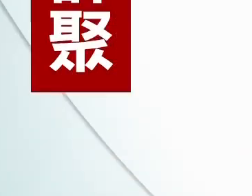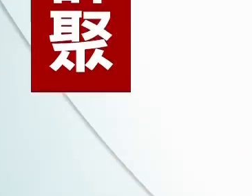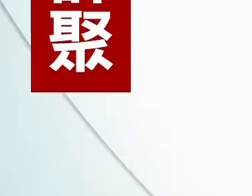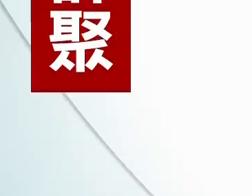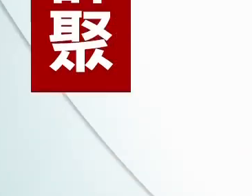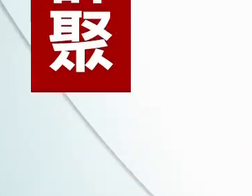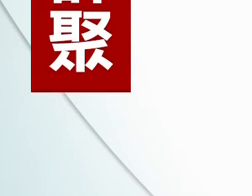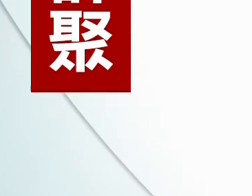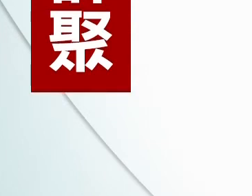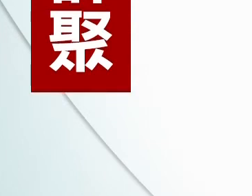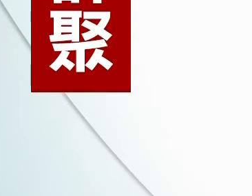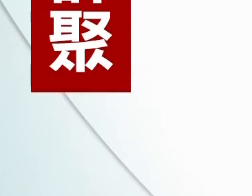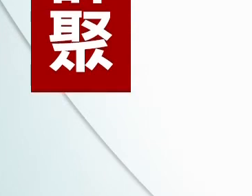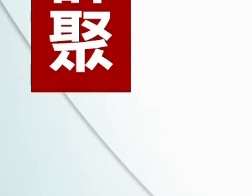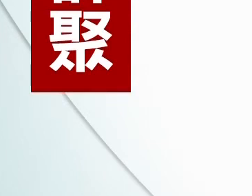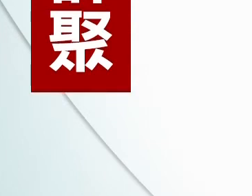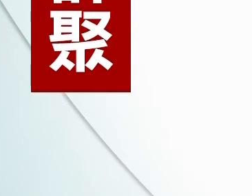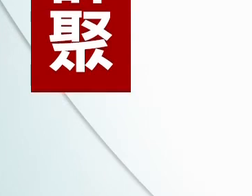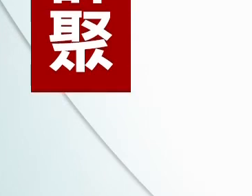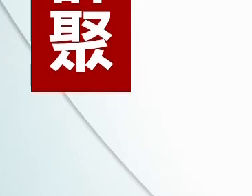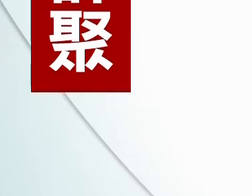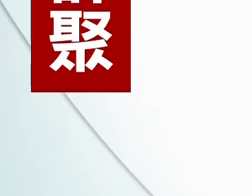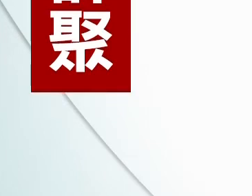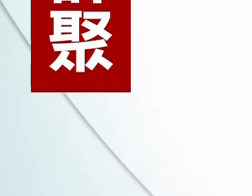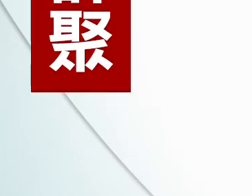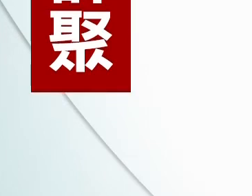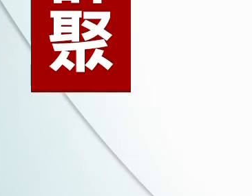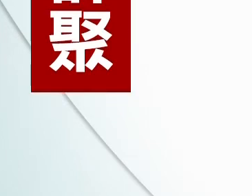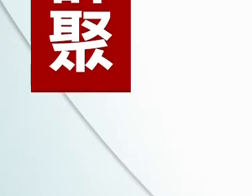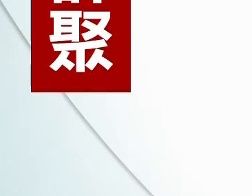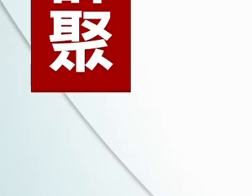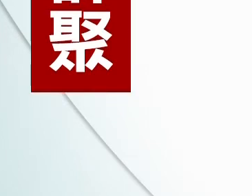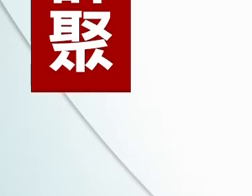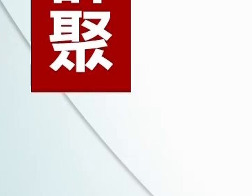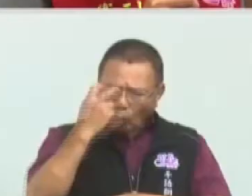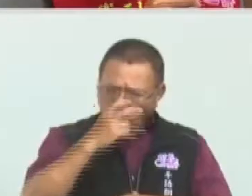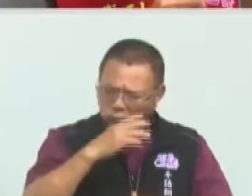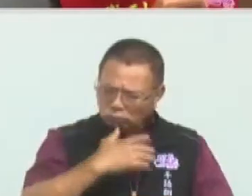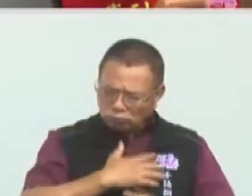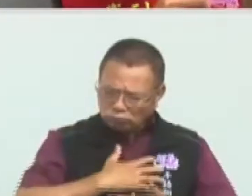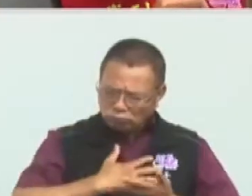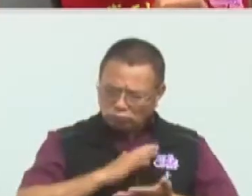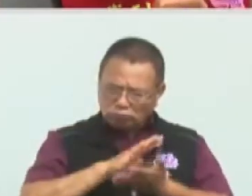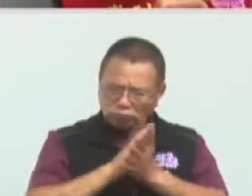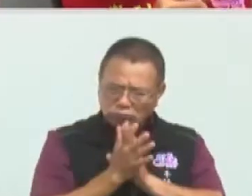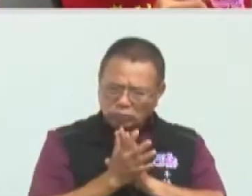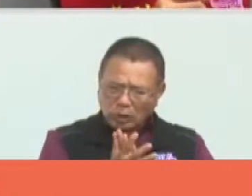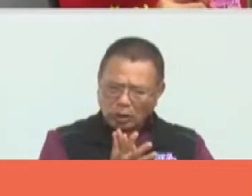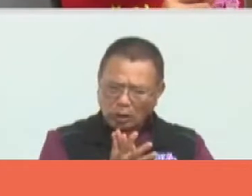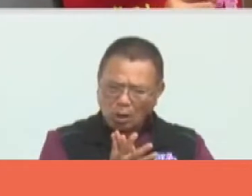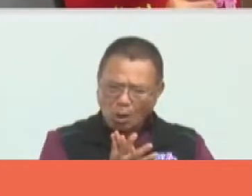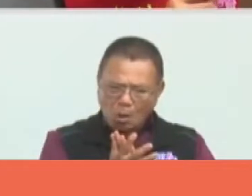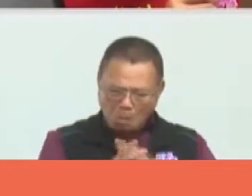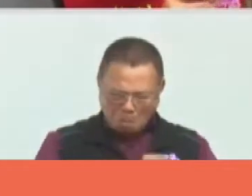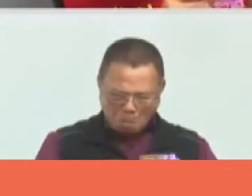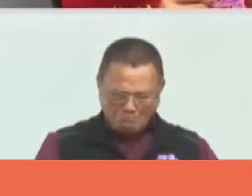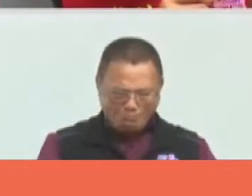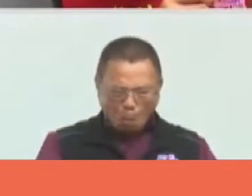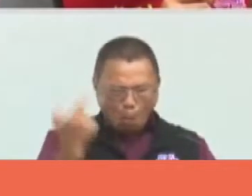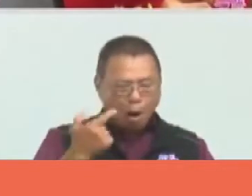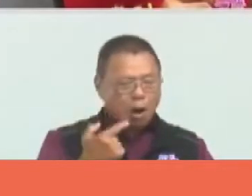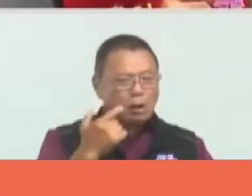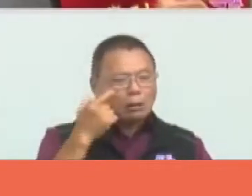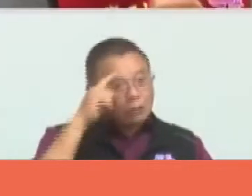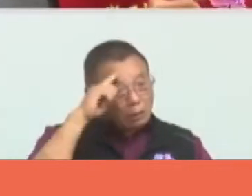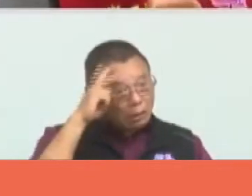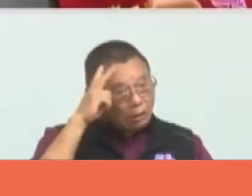彰化娘家吃饭，她的妈妈跟姐姐的3个小孩裁检后确诊。 这是病毒跑得非常快，你大概暴露之